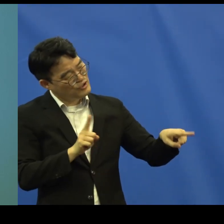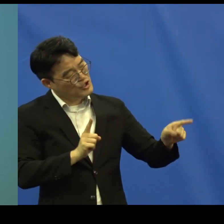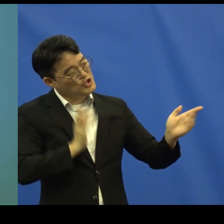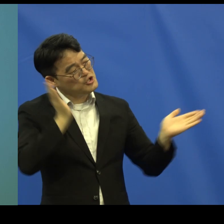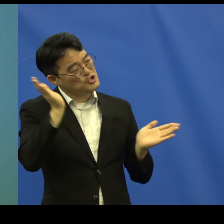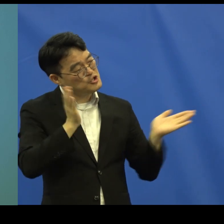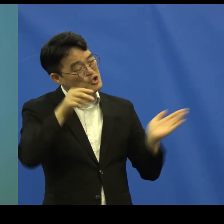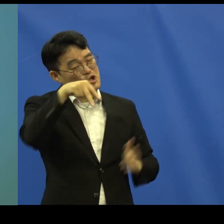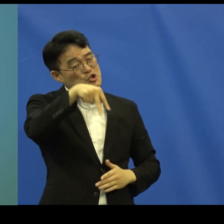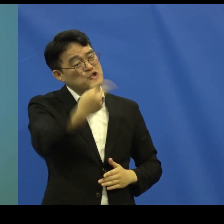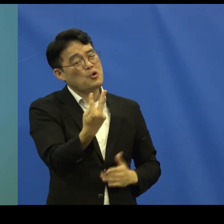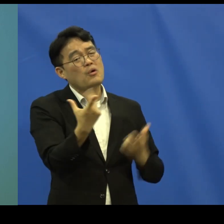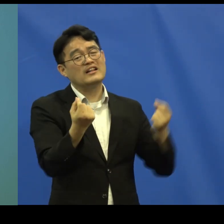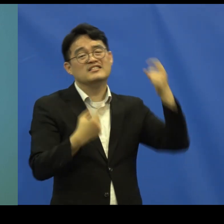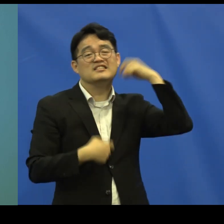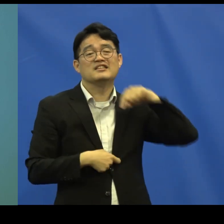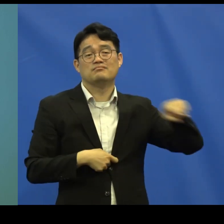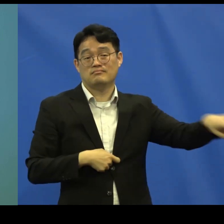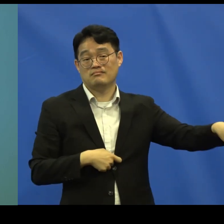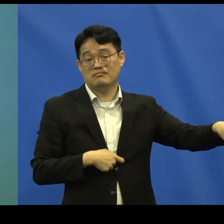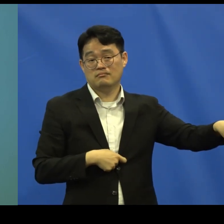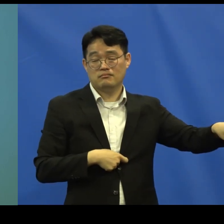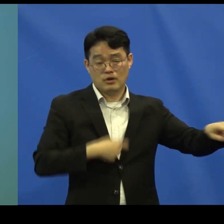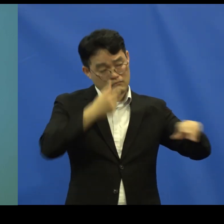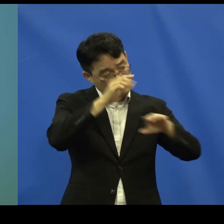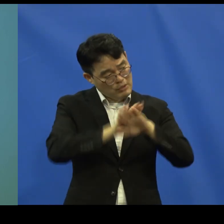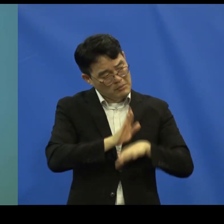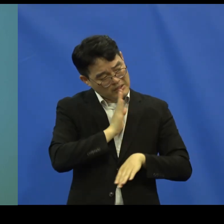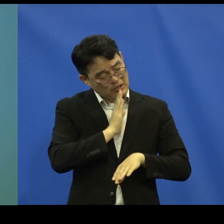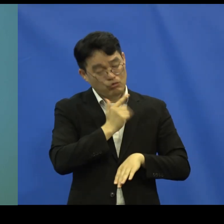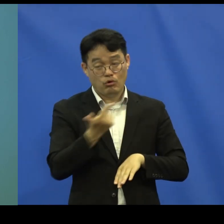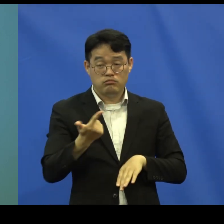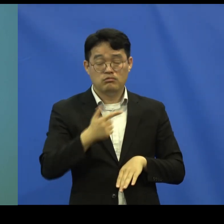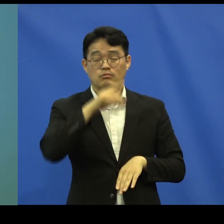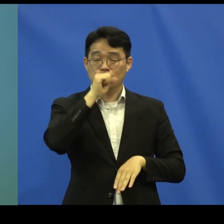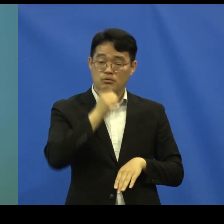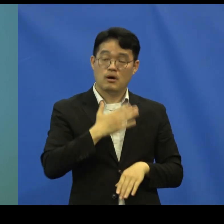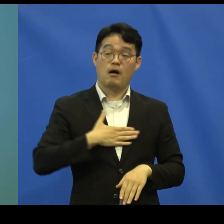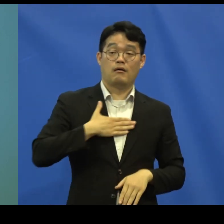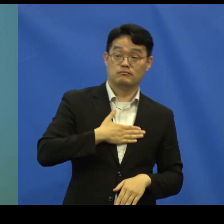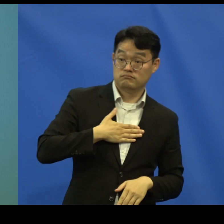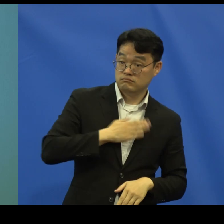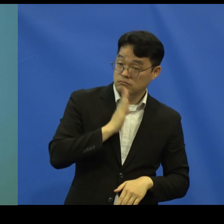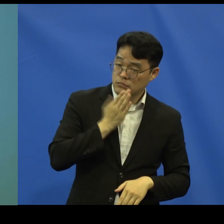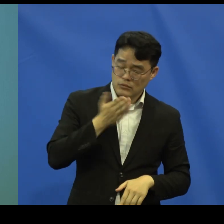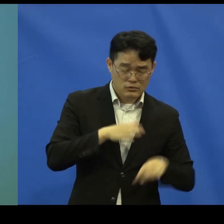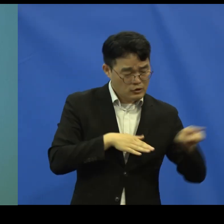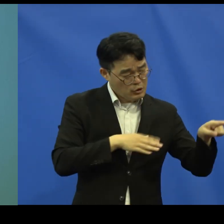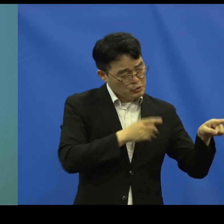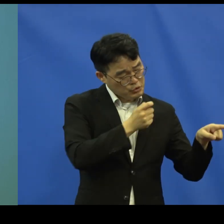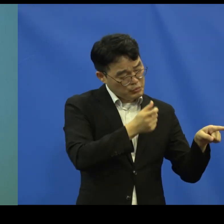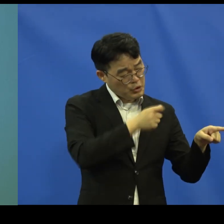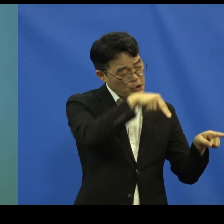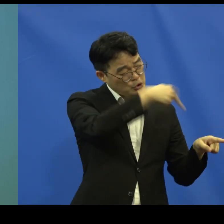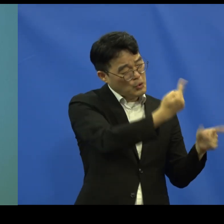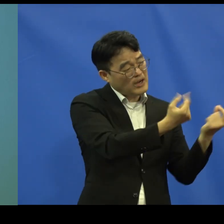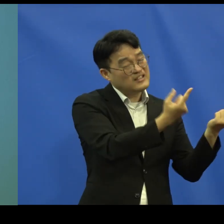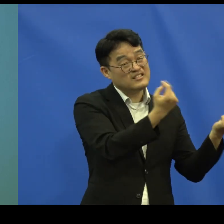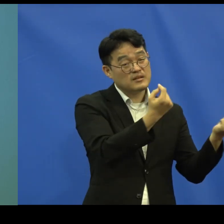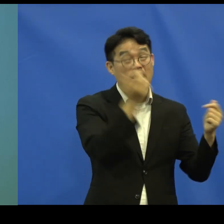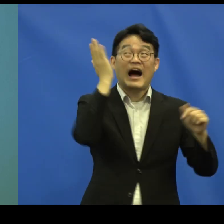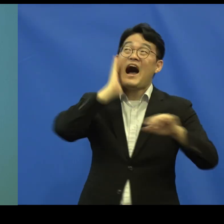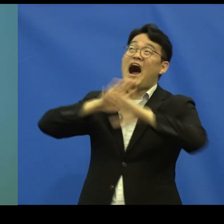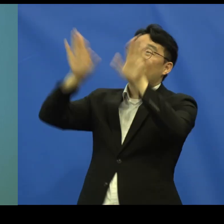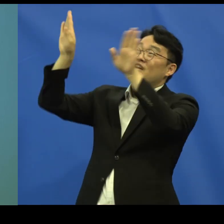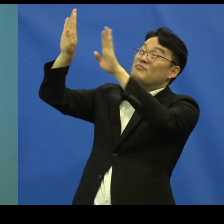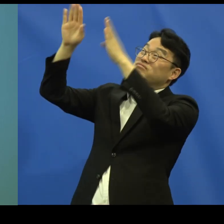위한 예배인가, 이제 이런 느낌을 가질 때가 너무 좋은데 뭔가 하나님을 향하여 하늘이 열리는 그런